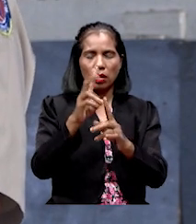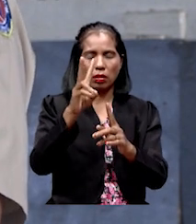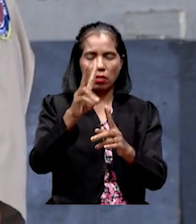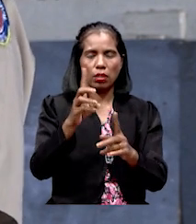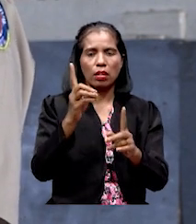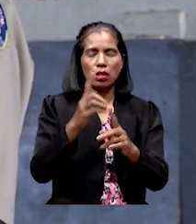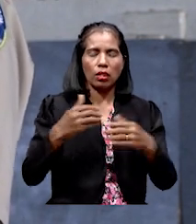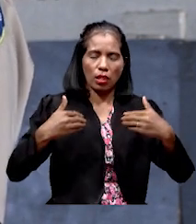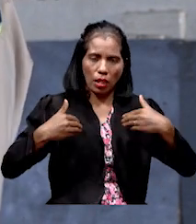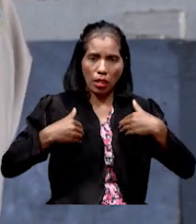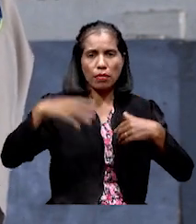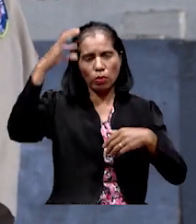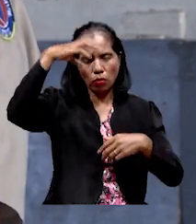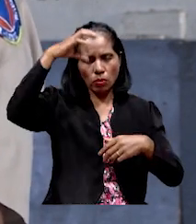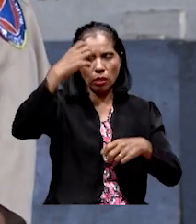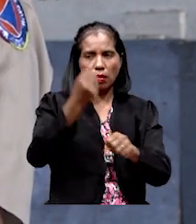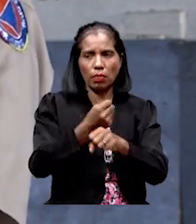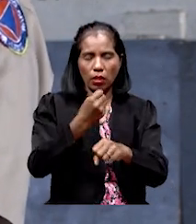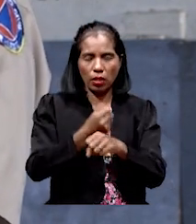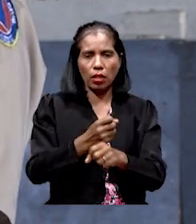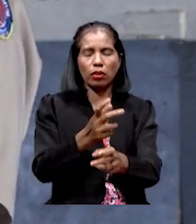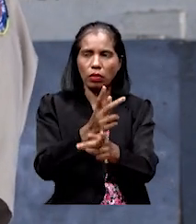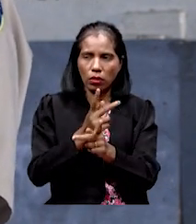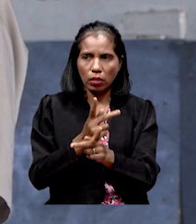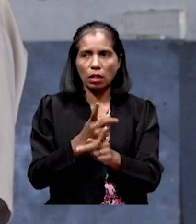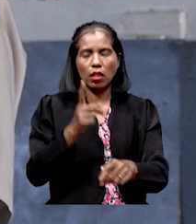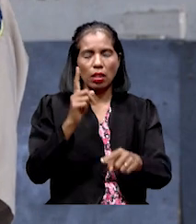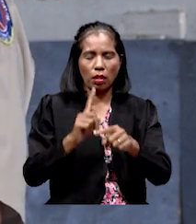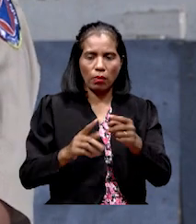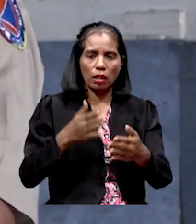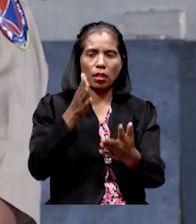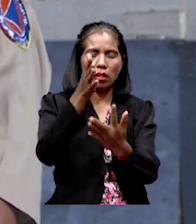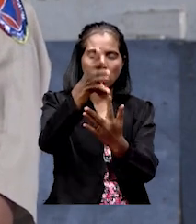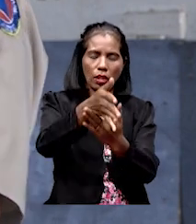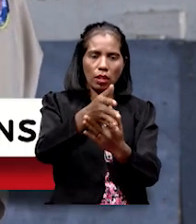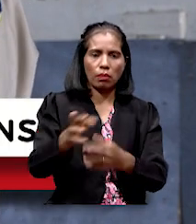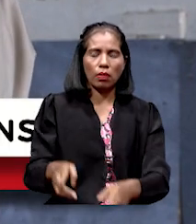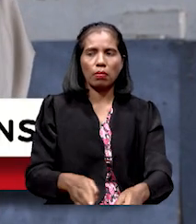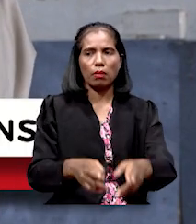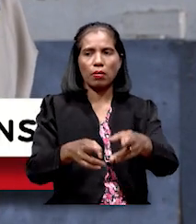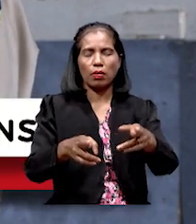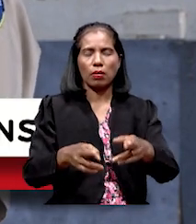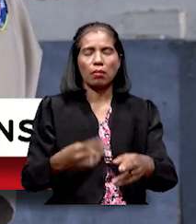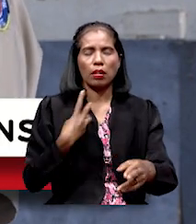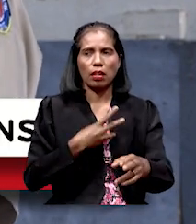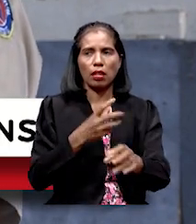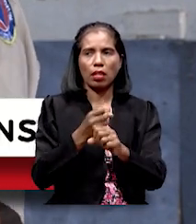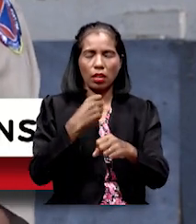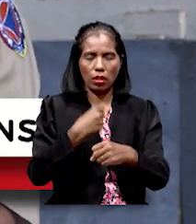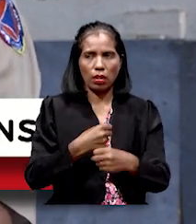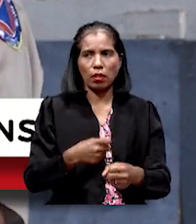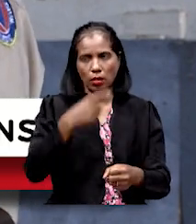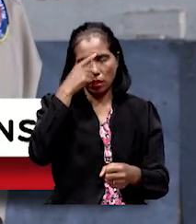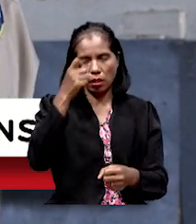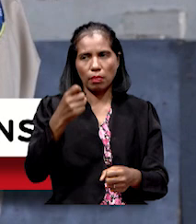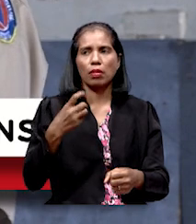Lorong Indonesia, Kondesi Dombor, Widadu, Lepil Hakan Kota, Lepil Sam, itu dia yang kita harap. Tama kita